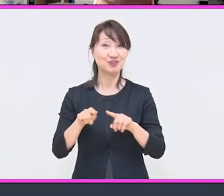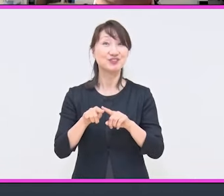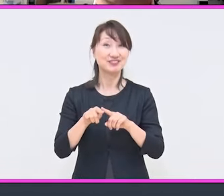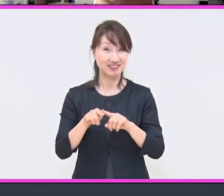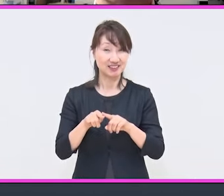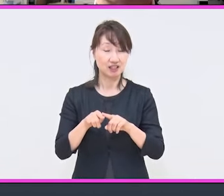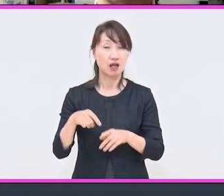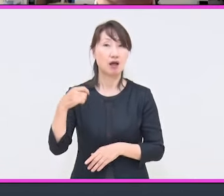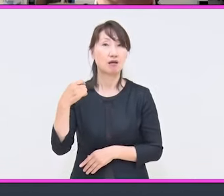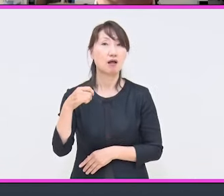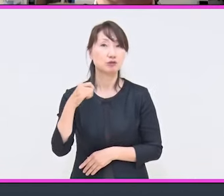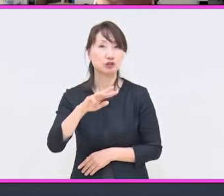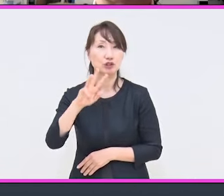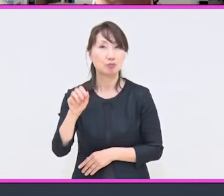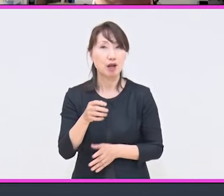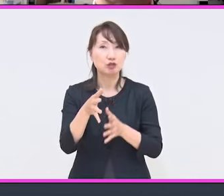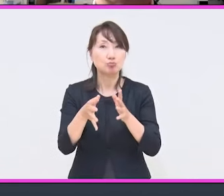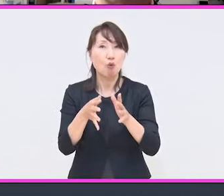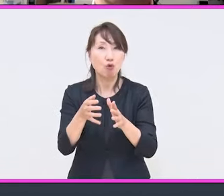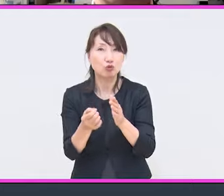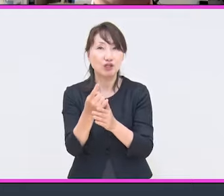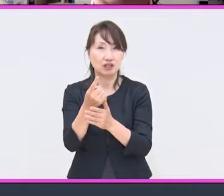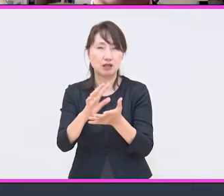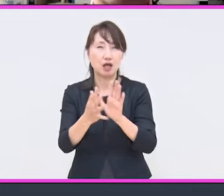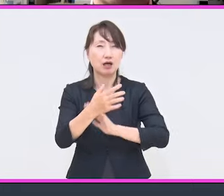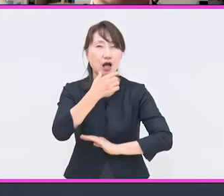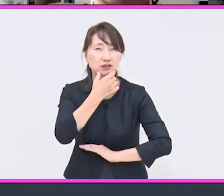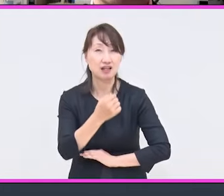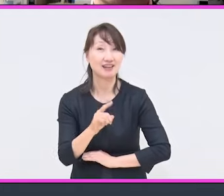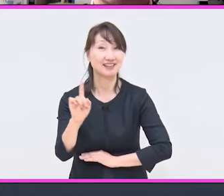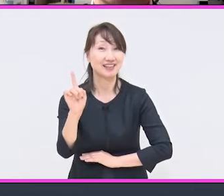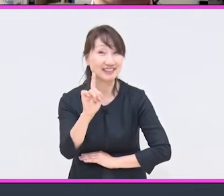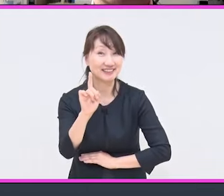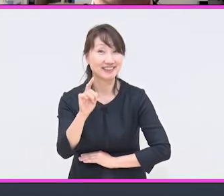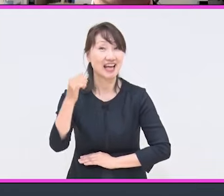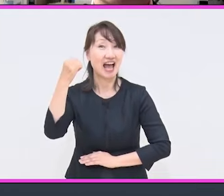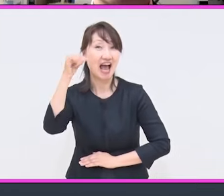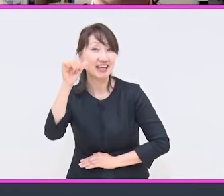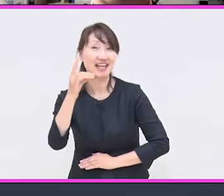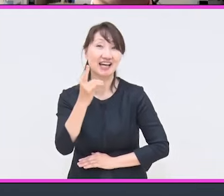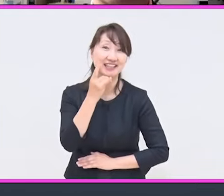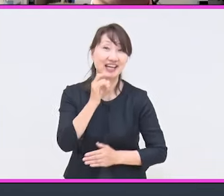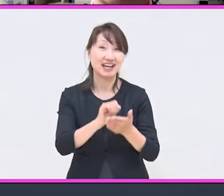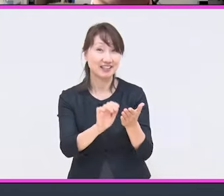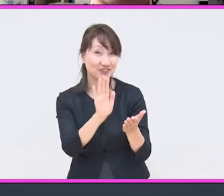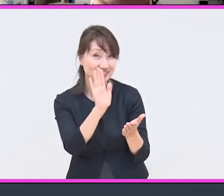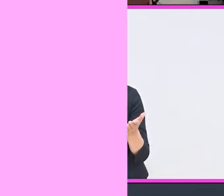ラスポーツからどんな変化を起こしたいかというアイディアや期待を書いてください。よろしくお願いします。